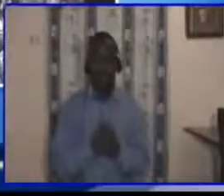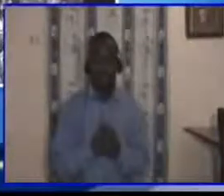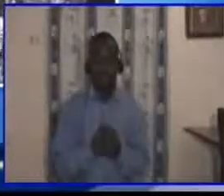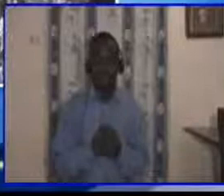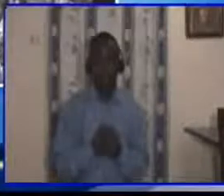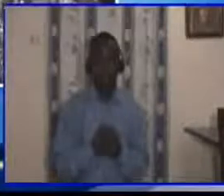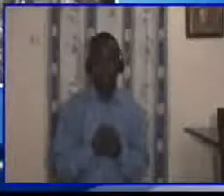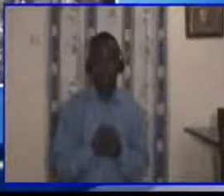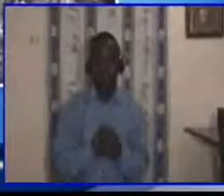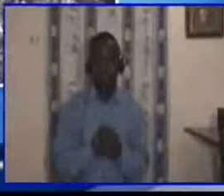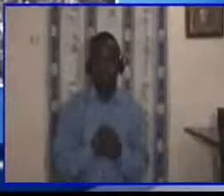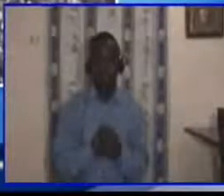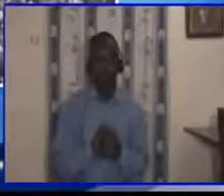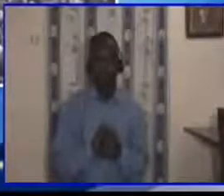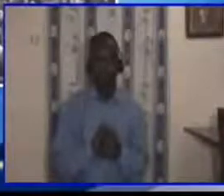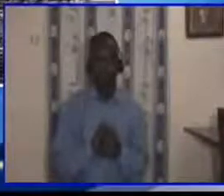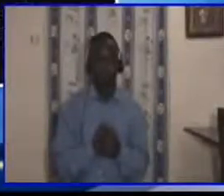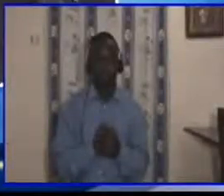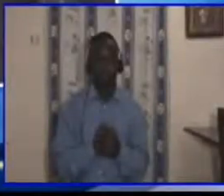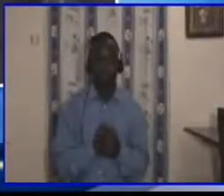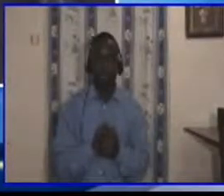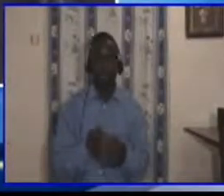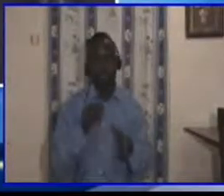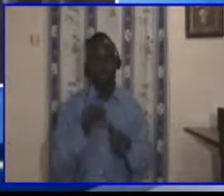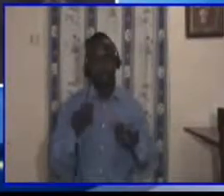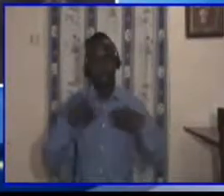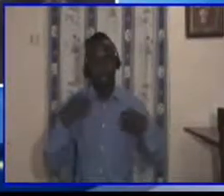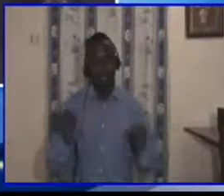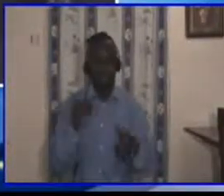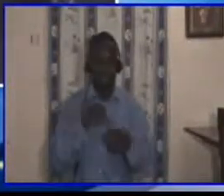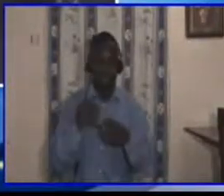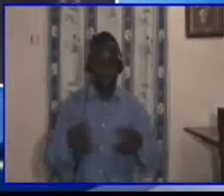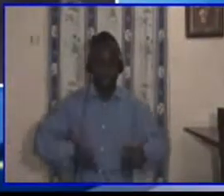qualcosa che voi volete ricevere da dio